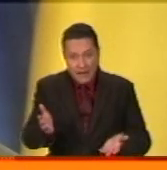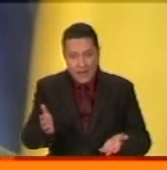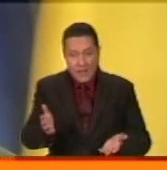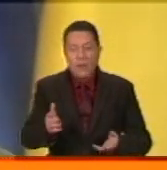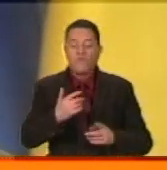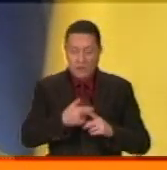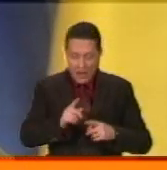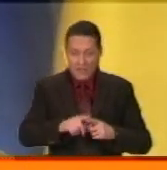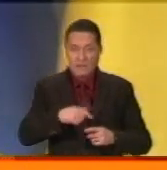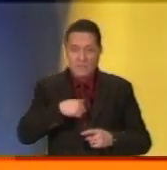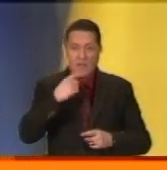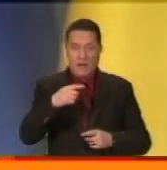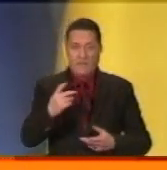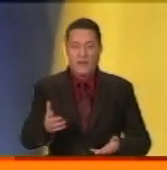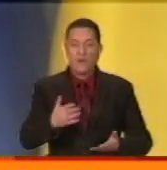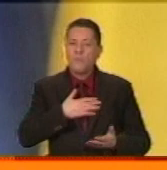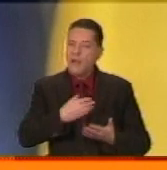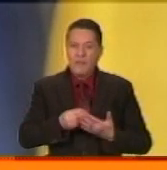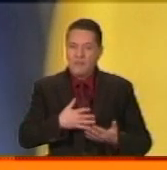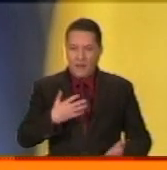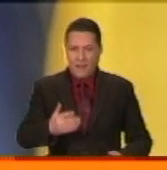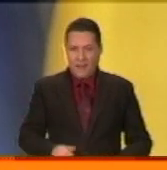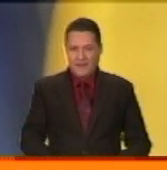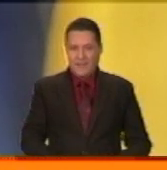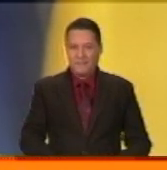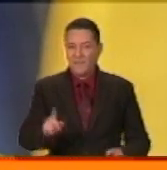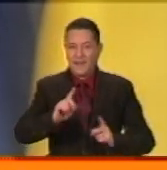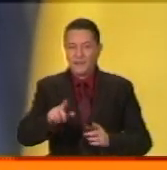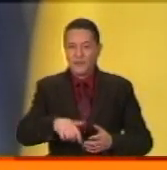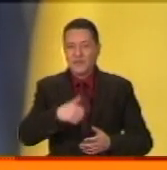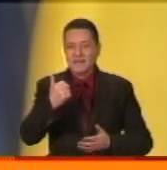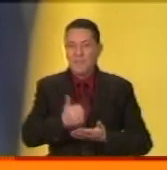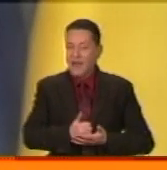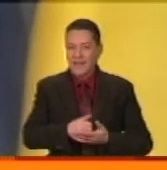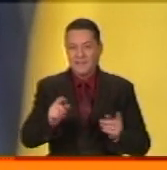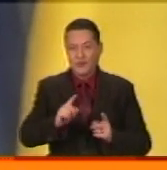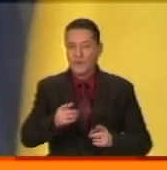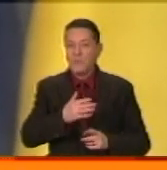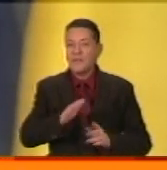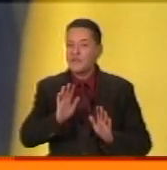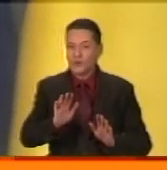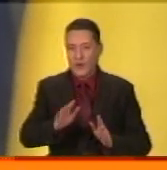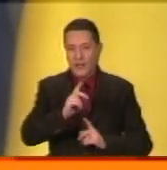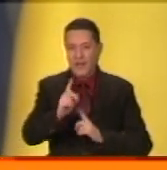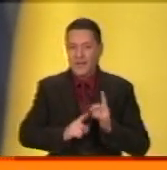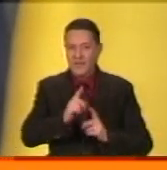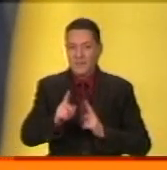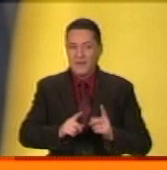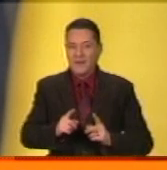говорю, моя дорогая, что самое главное, чтобы мы не только как бы реформировали